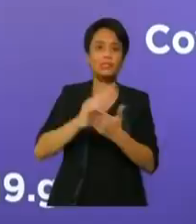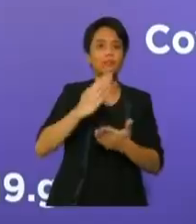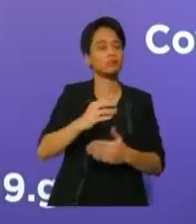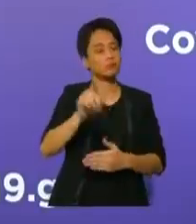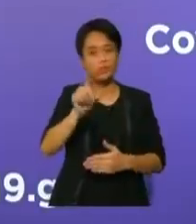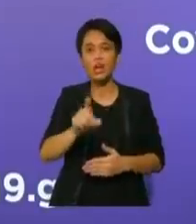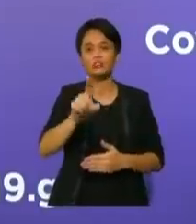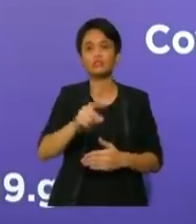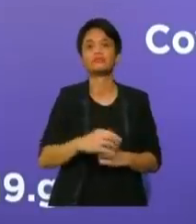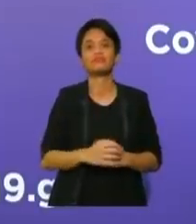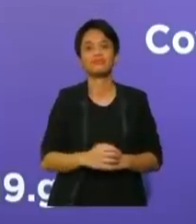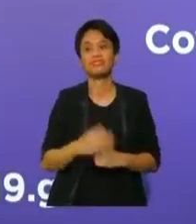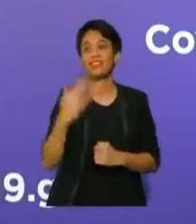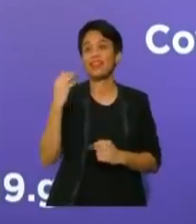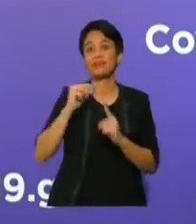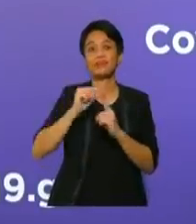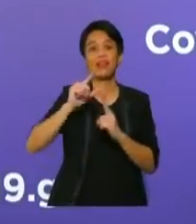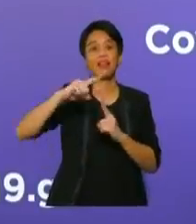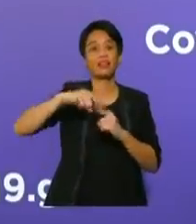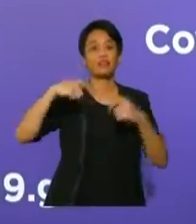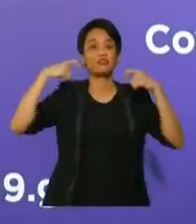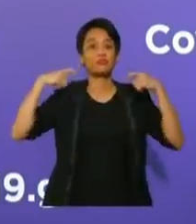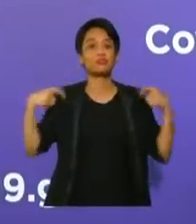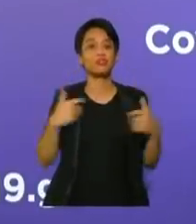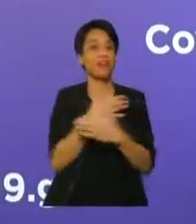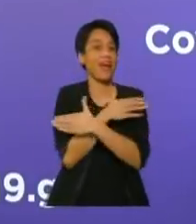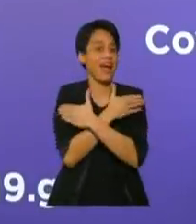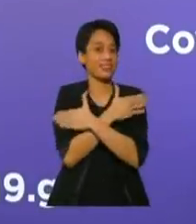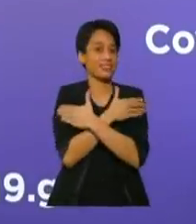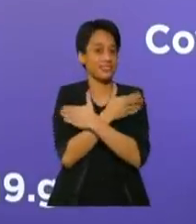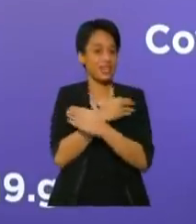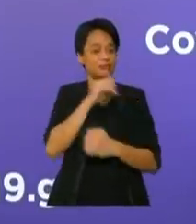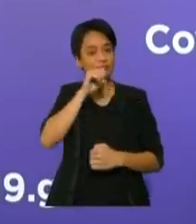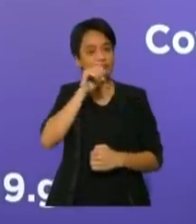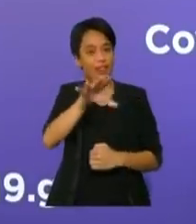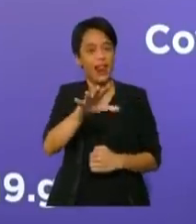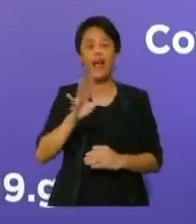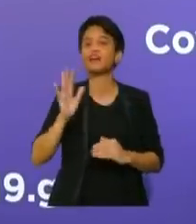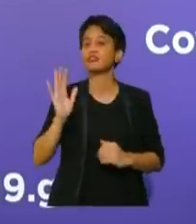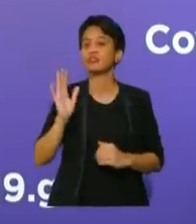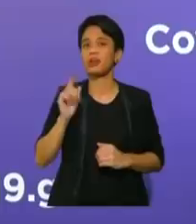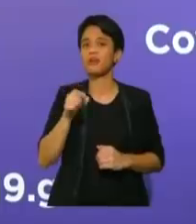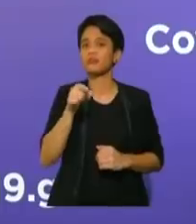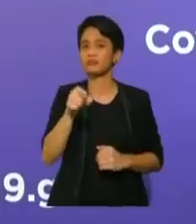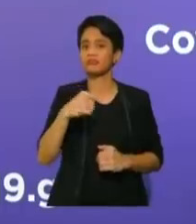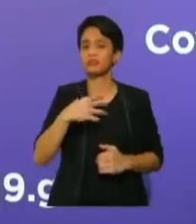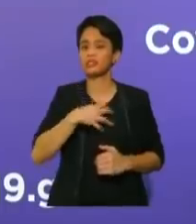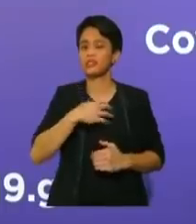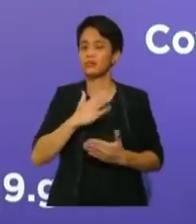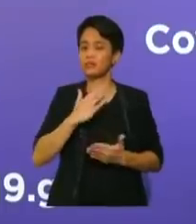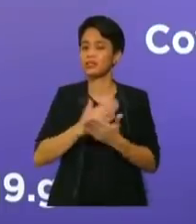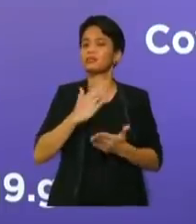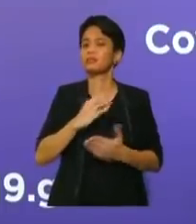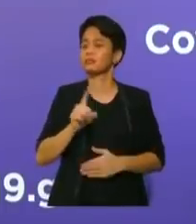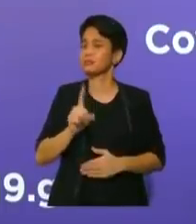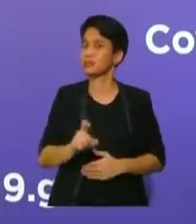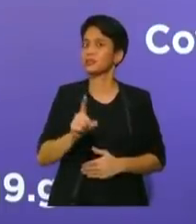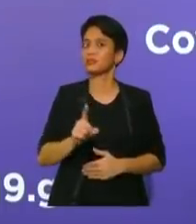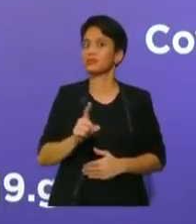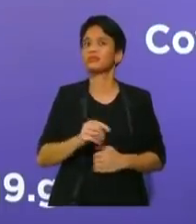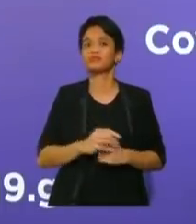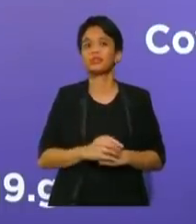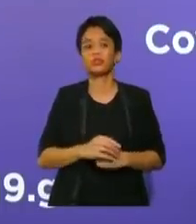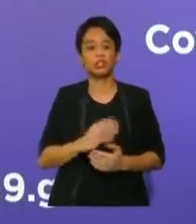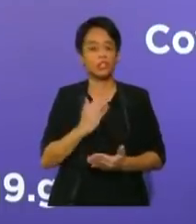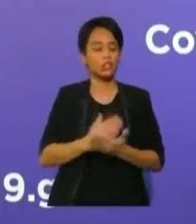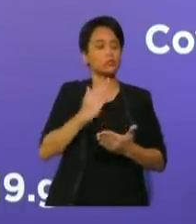tadi Gubernur Aceh sudah mengatakan bahwa kedisiplinan, bahwa